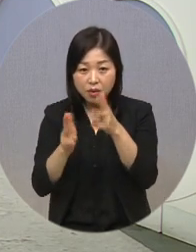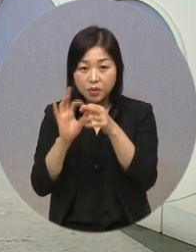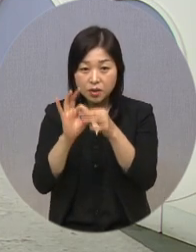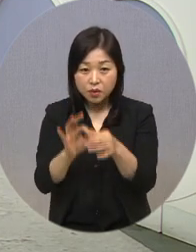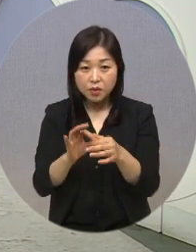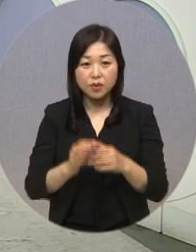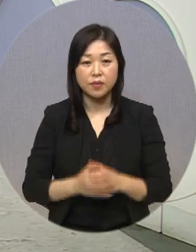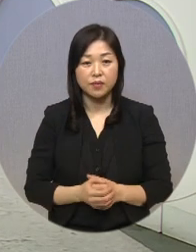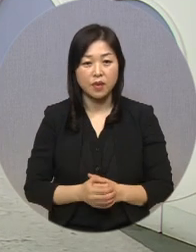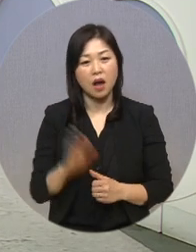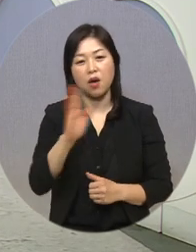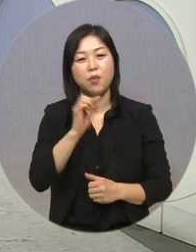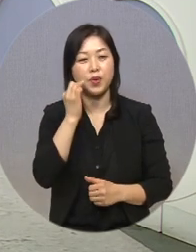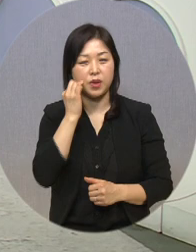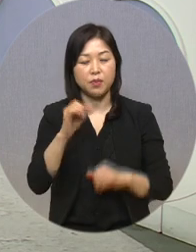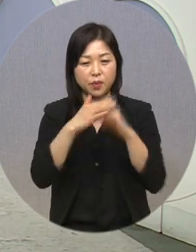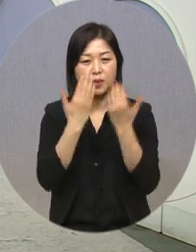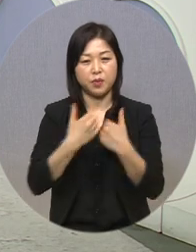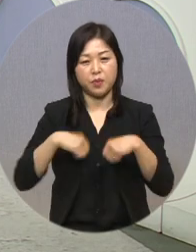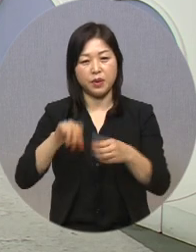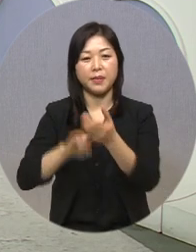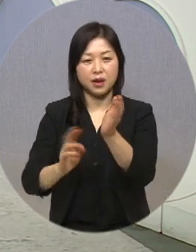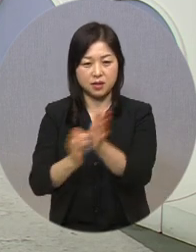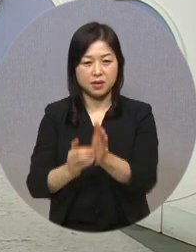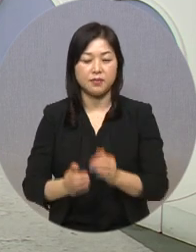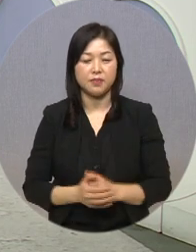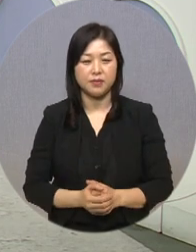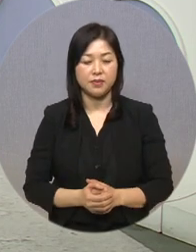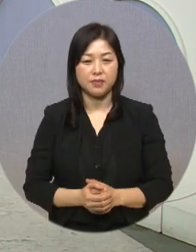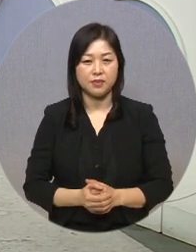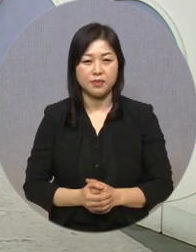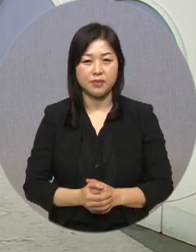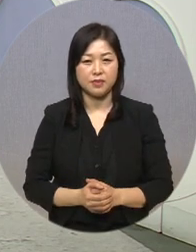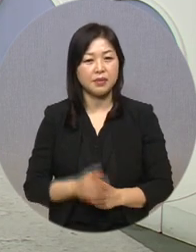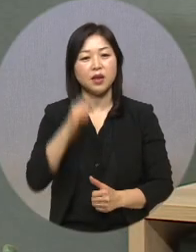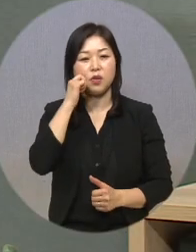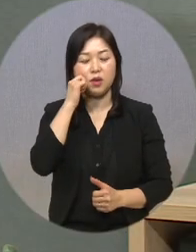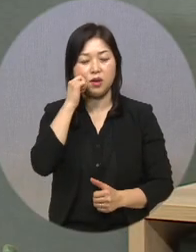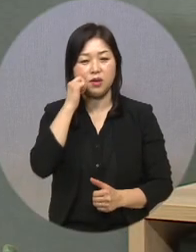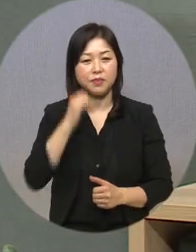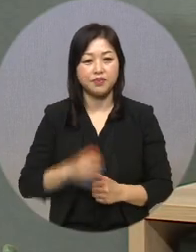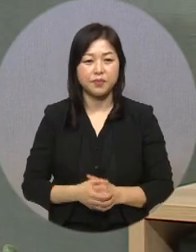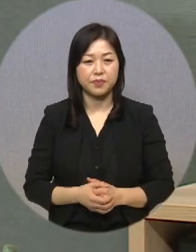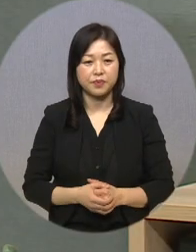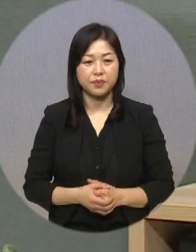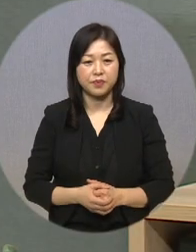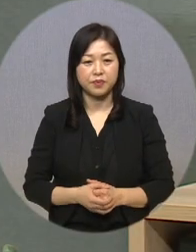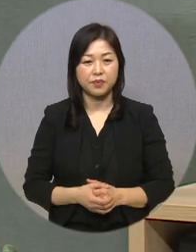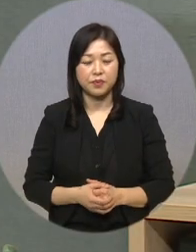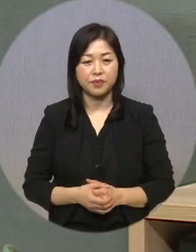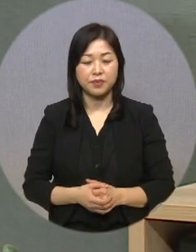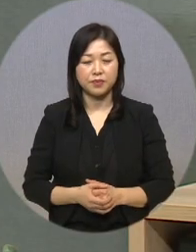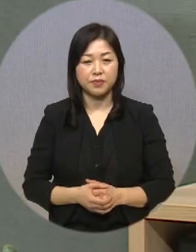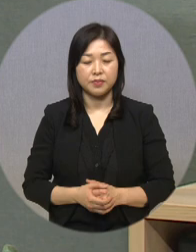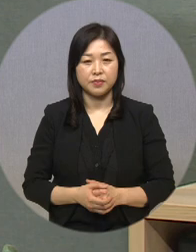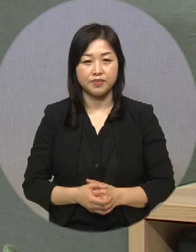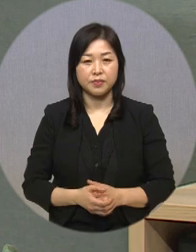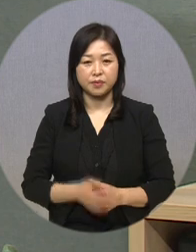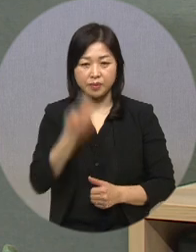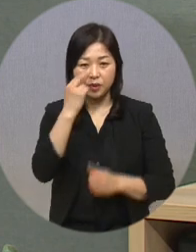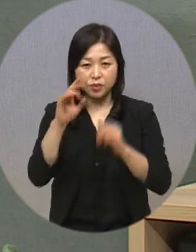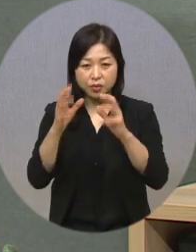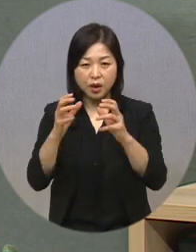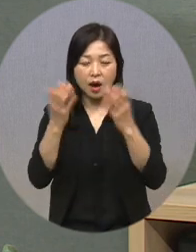아, 못했죠. 못했죠. 그렇죠. 다 포기하고 팔았죠. 안 됩니다. 그건. 그러면 그